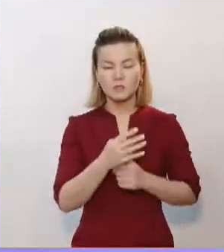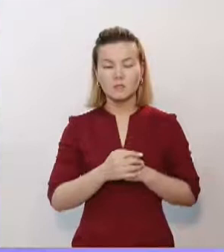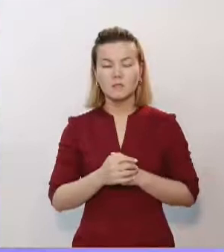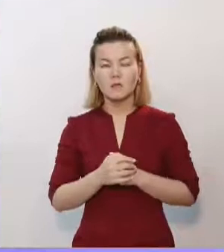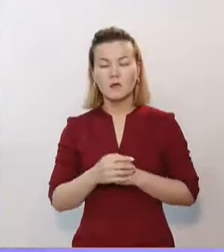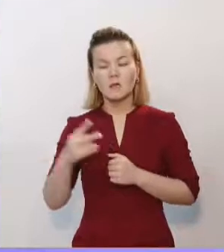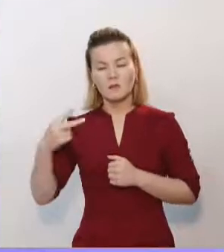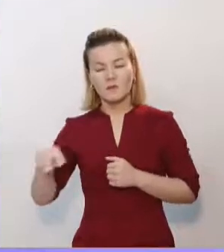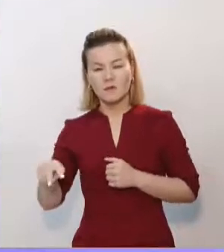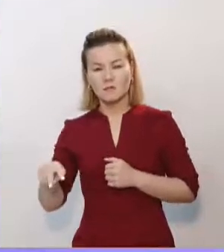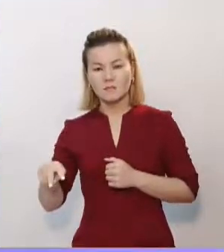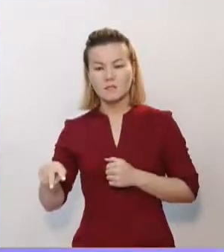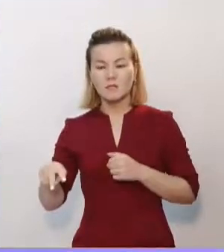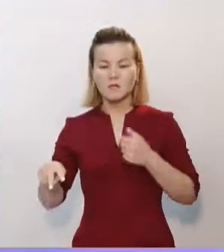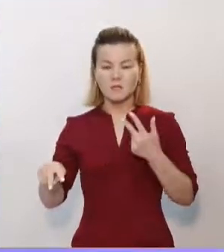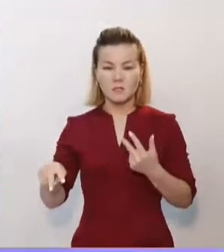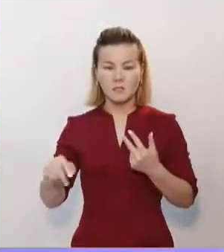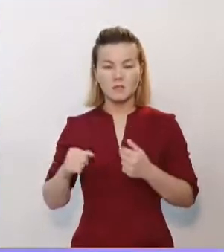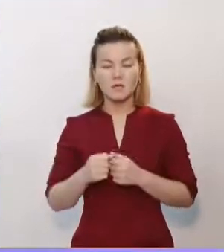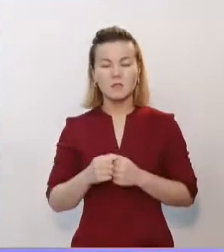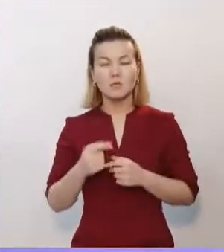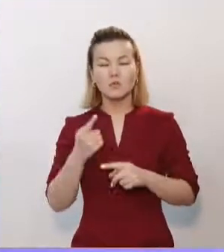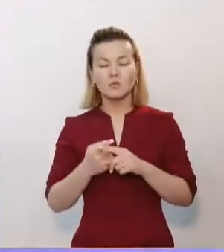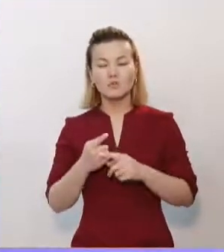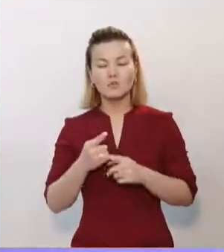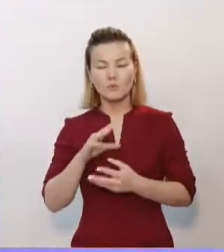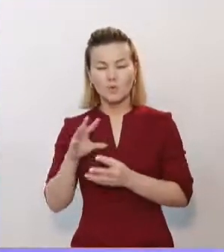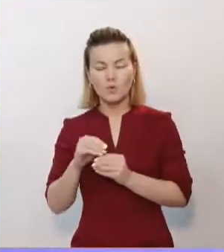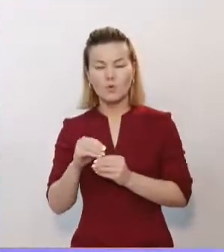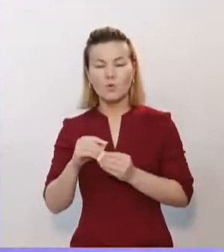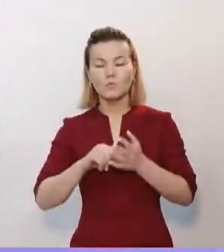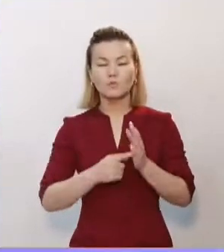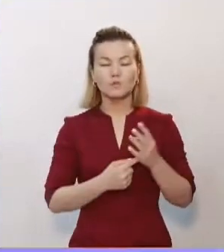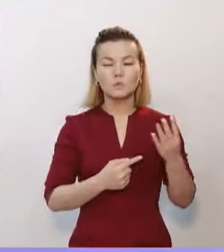слагаемые 20 и 3. И сумму умножим на 4.